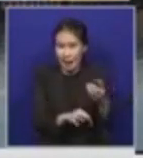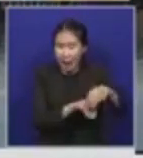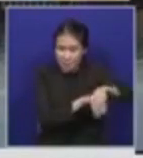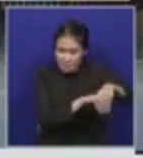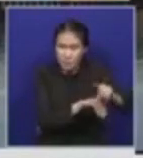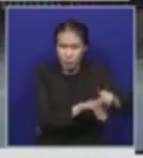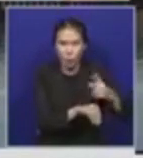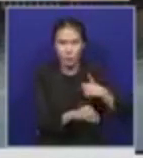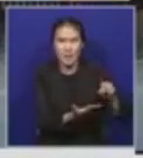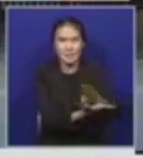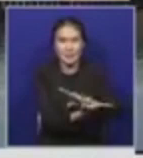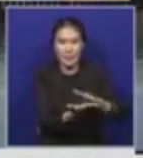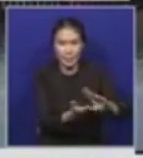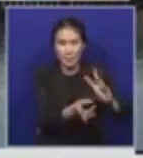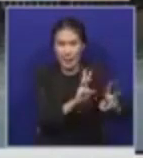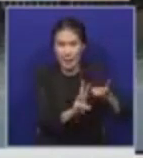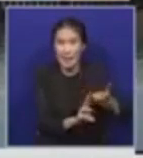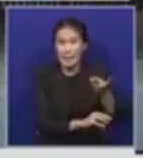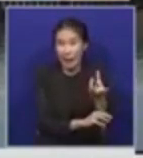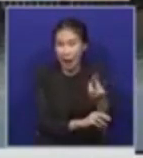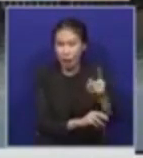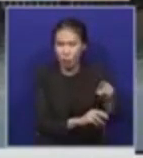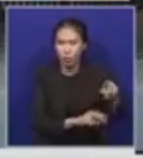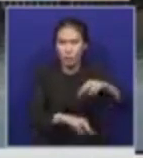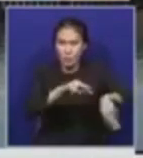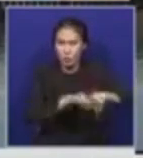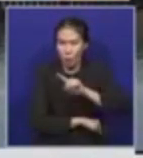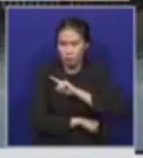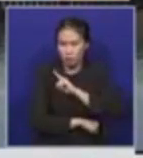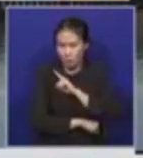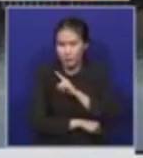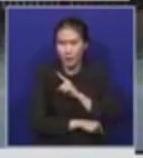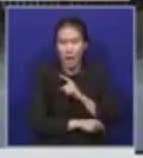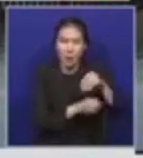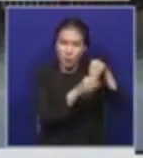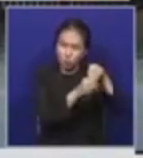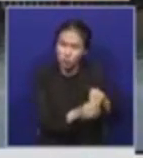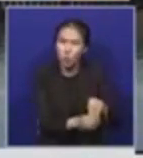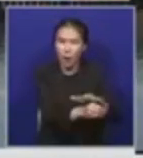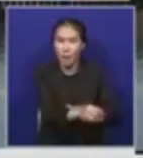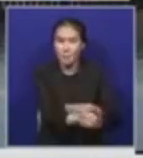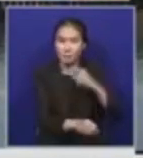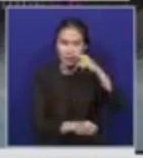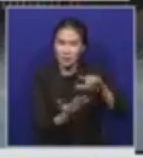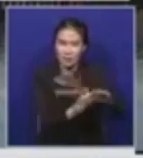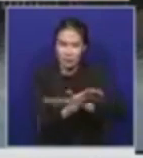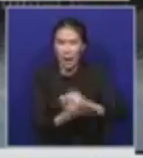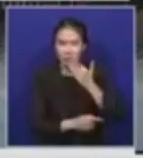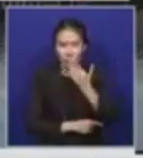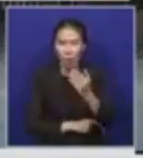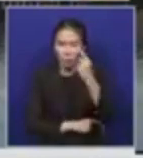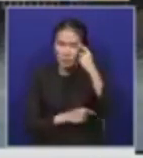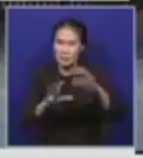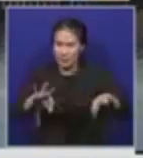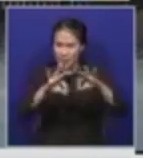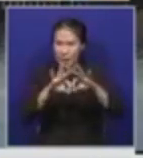ขึ้นนะครับทำหน้าที่ในการปกป้องคุ้มครองสิ่งเหล่านี้ให้มันเป็นสมบัติของชาติที่จำเป็นแล้วก็ผมคิดว่าความสำคัญอี